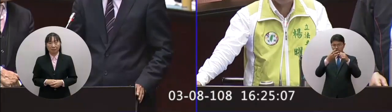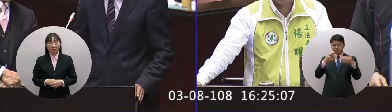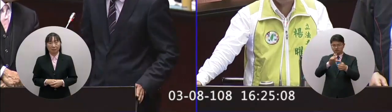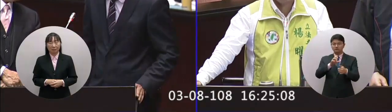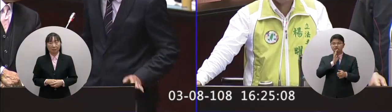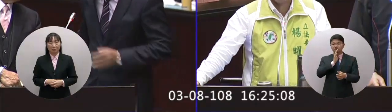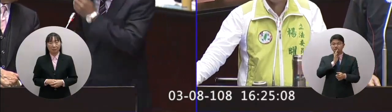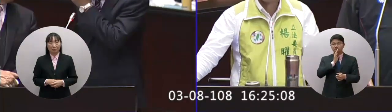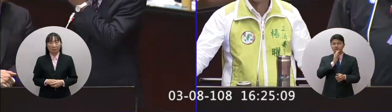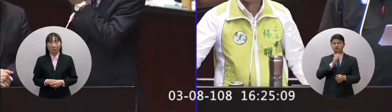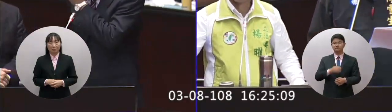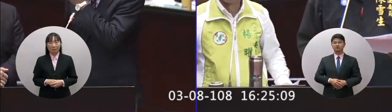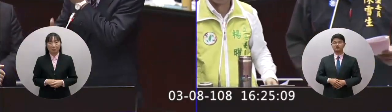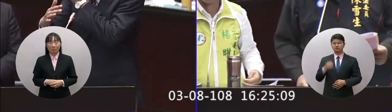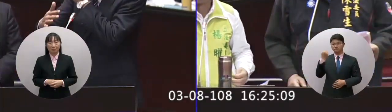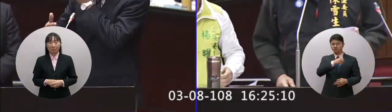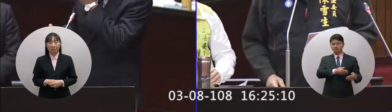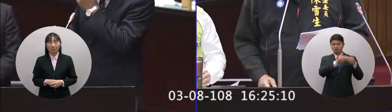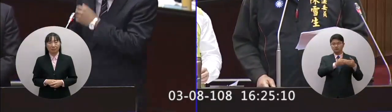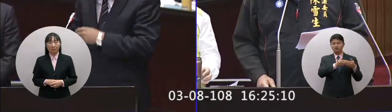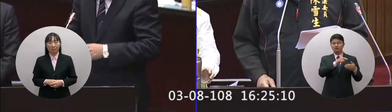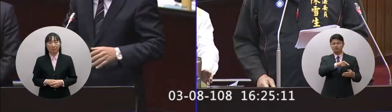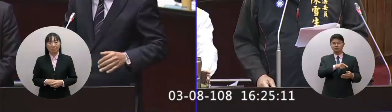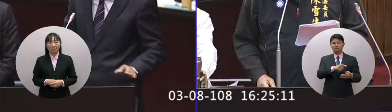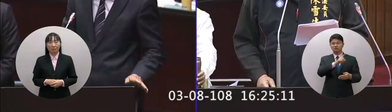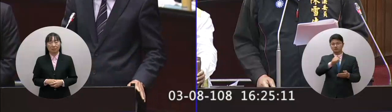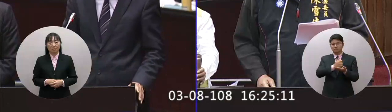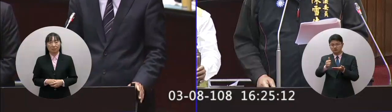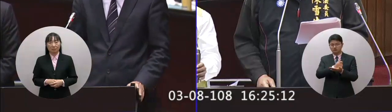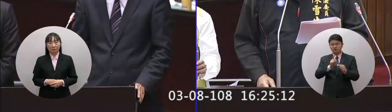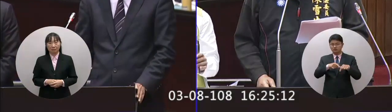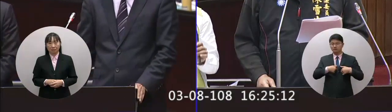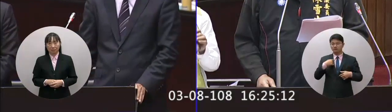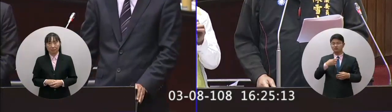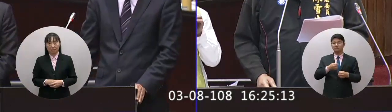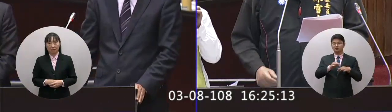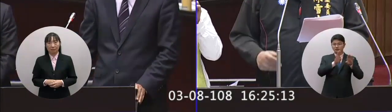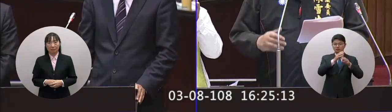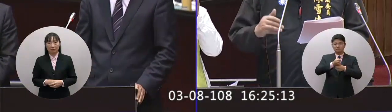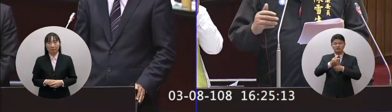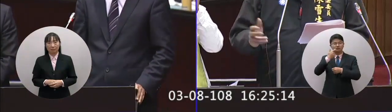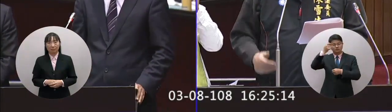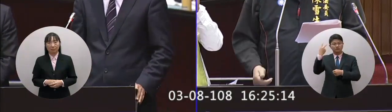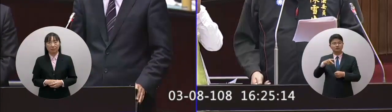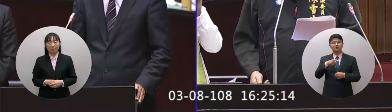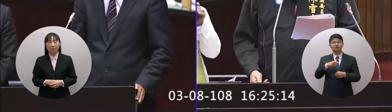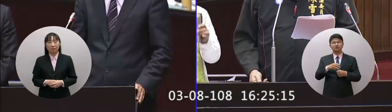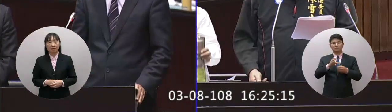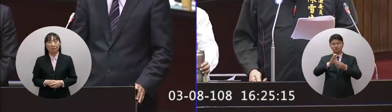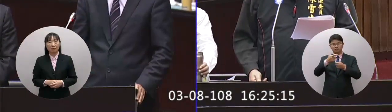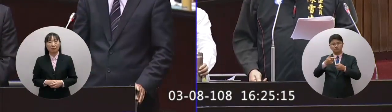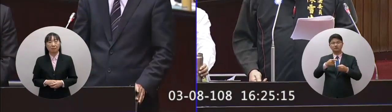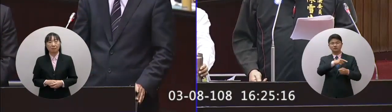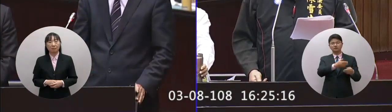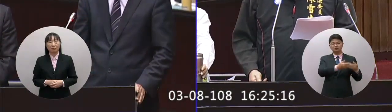打造两岸的物流中心。 去水泥化。 我们金门马祖从民国90年呐，跟大陆小三通，那